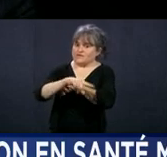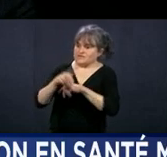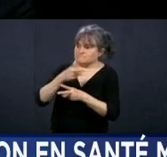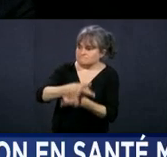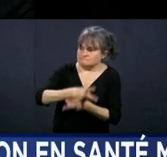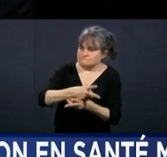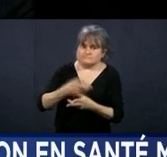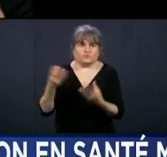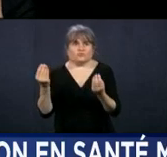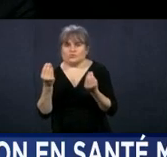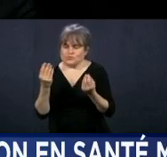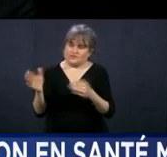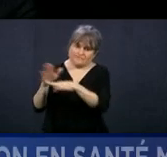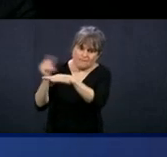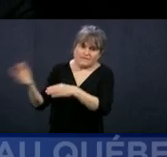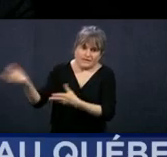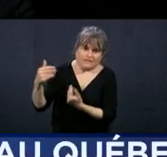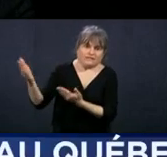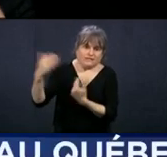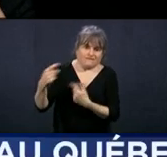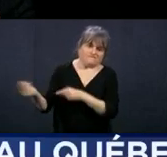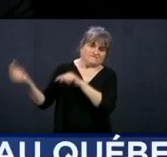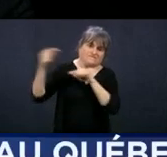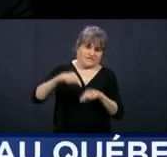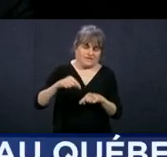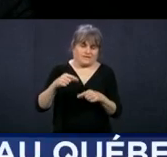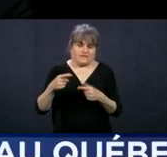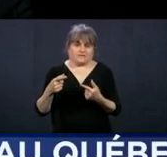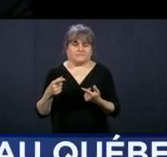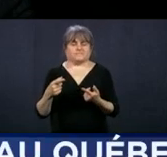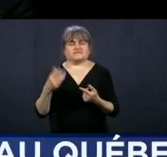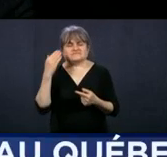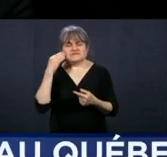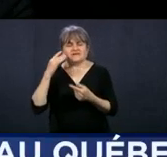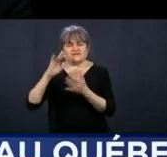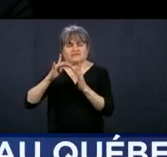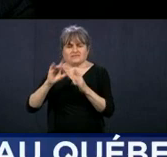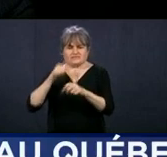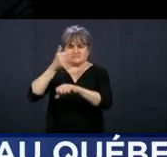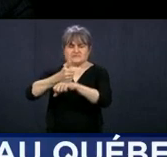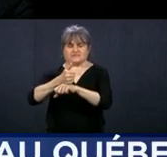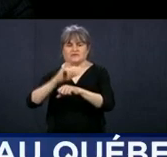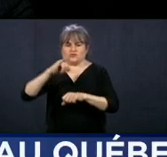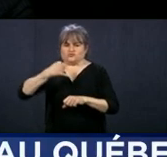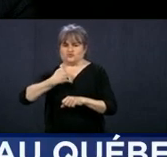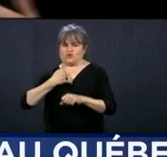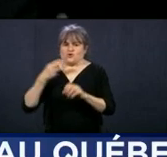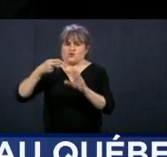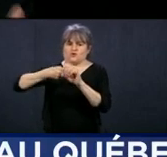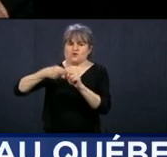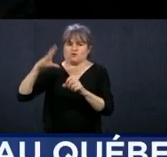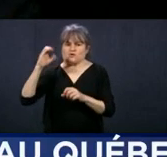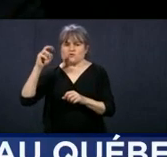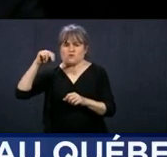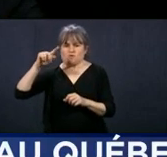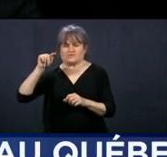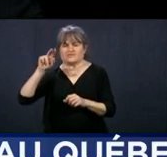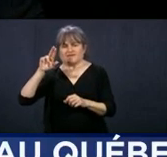voudraient venir contribuer, donc sur « Je contribue », parce qu'on a besoin de ce personnel-là